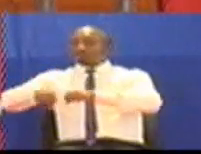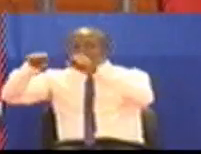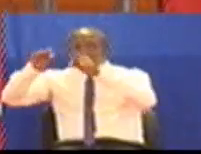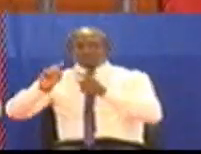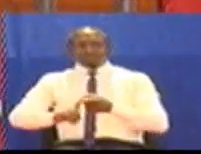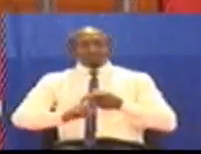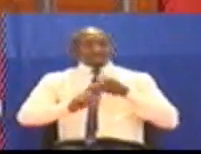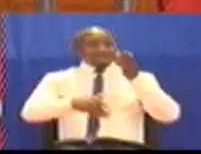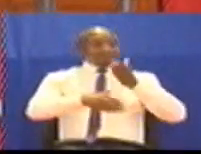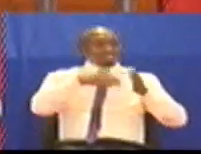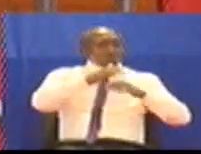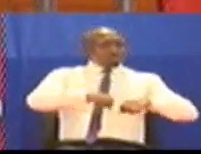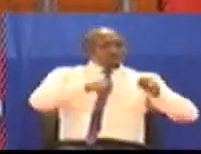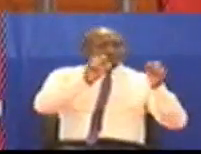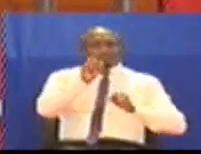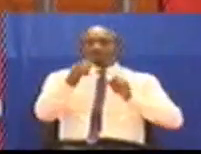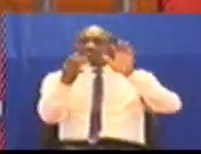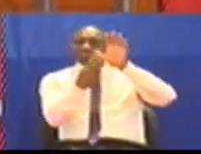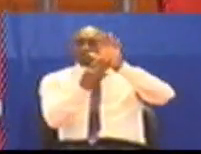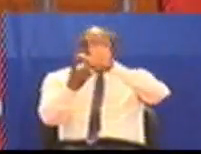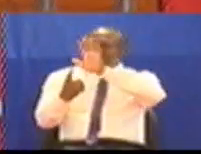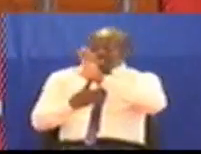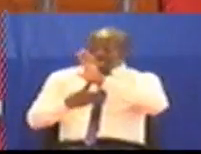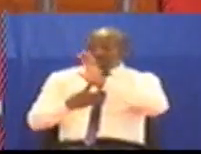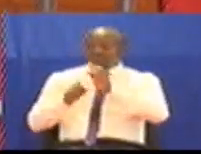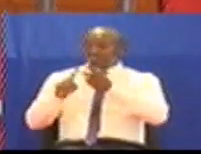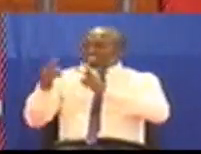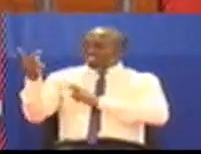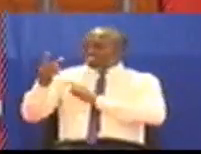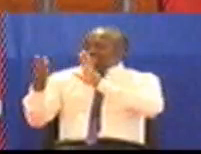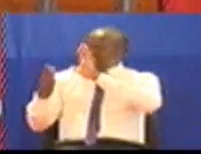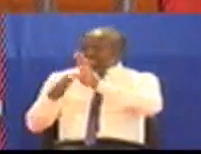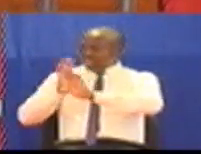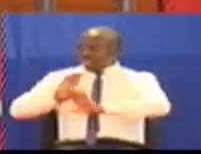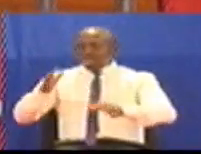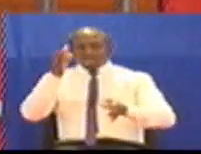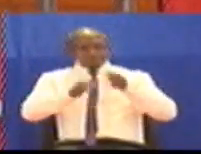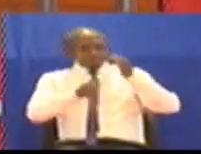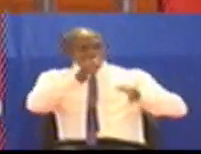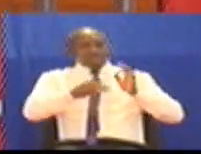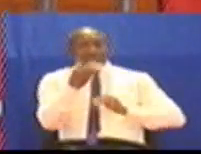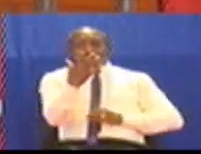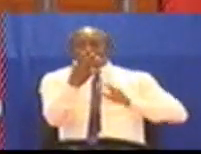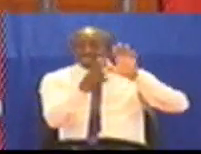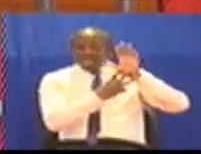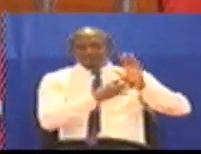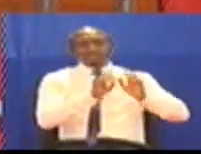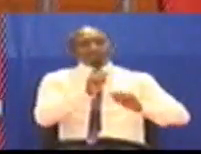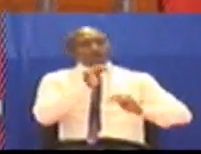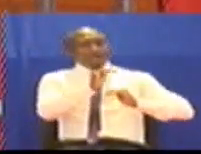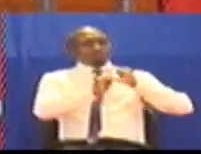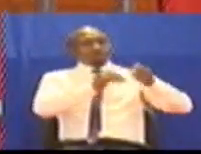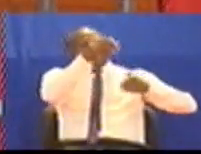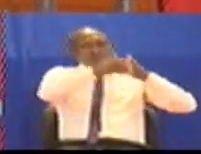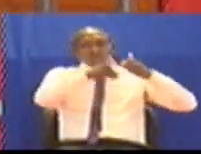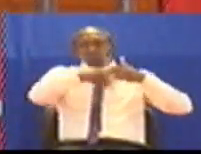ya utawala yamejengwa 86, kati ya hayo 29 yamekamilika na 57 yako katika hatua za mwisho